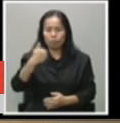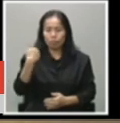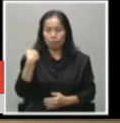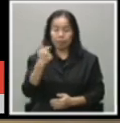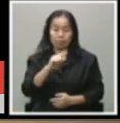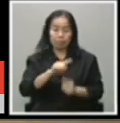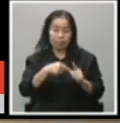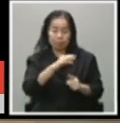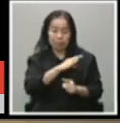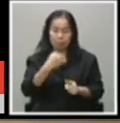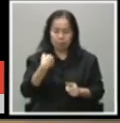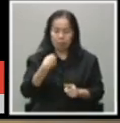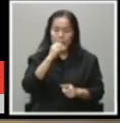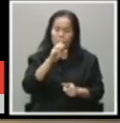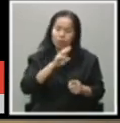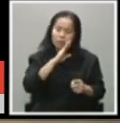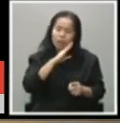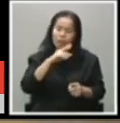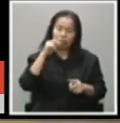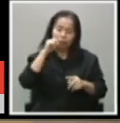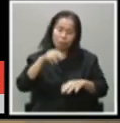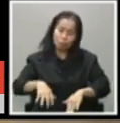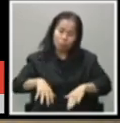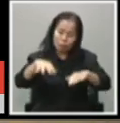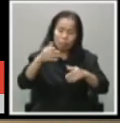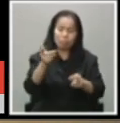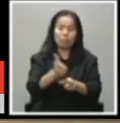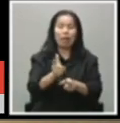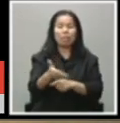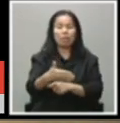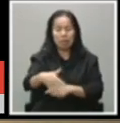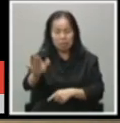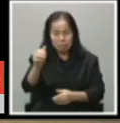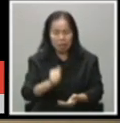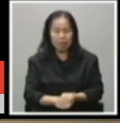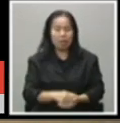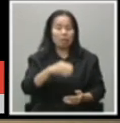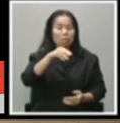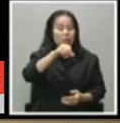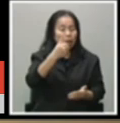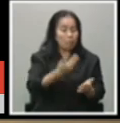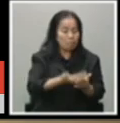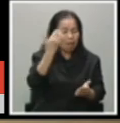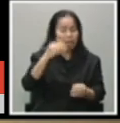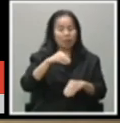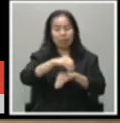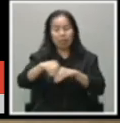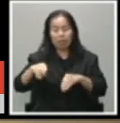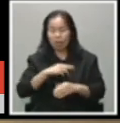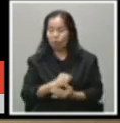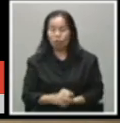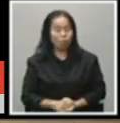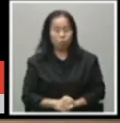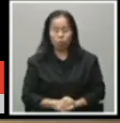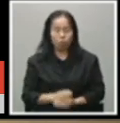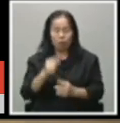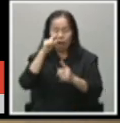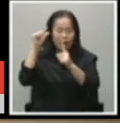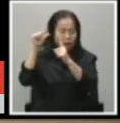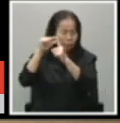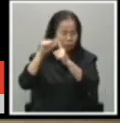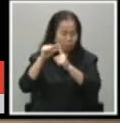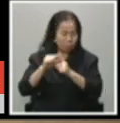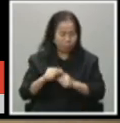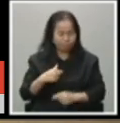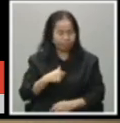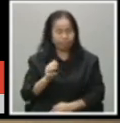น้ำท่วมให้ไปเลี้ยงปลามะนาวแพงก็ให้ไปปลูกเองนะคะช่วยเหลือตัวเองกันบ้างถ้อยคำต่างๆนั้นดิฉันไม่ต้องกล่าวซ้ำแล้วเพราะว่าเ